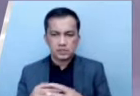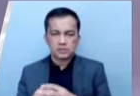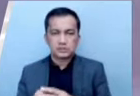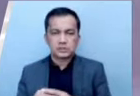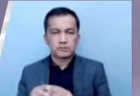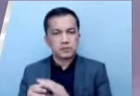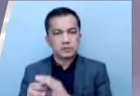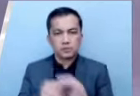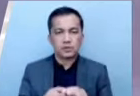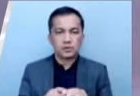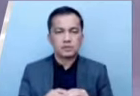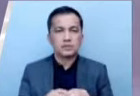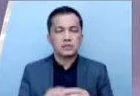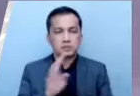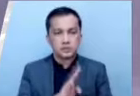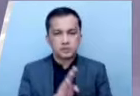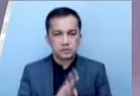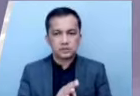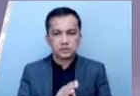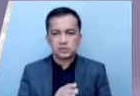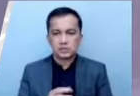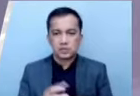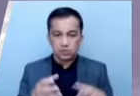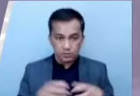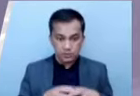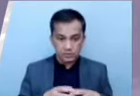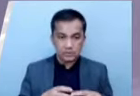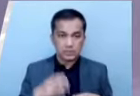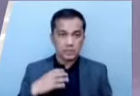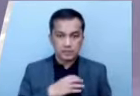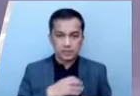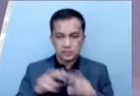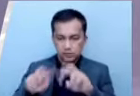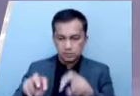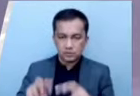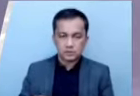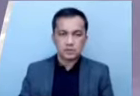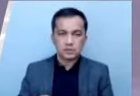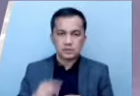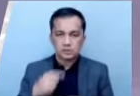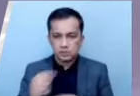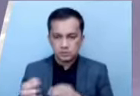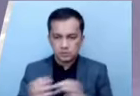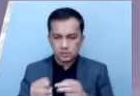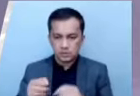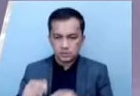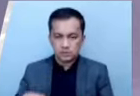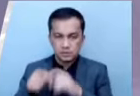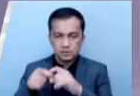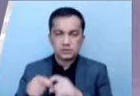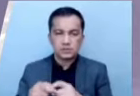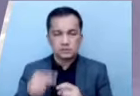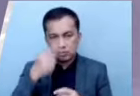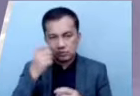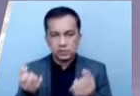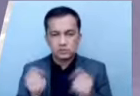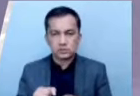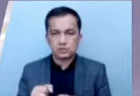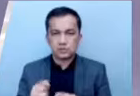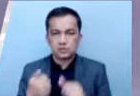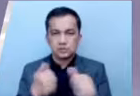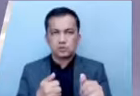nag-iimbestiga na rin ang isang komite sa Kamara. Paliwanag ng isa sa 100 nasuspindi dahil sa issue, sumunod sila sa